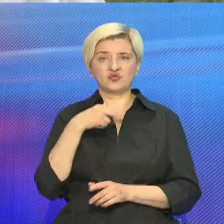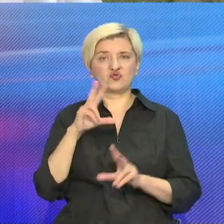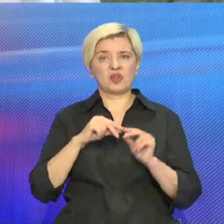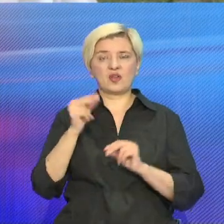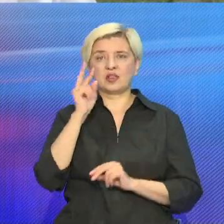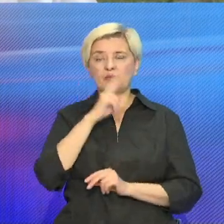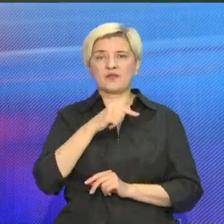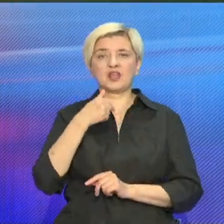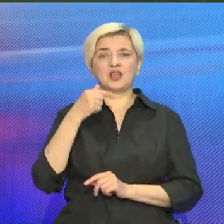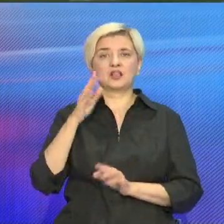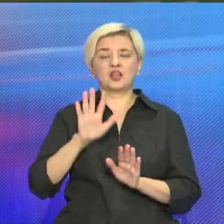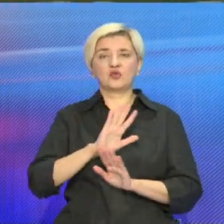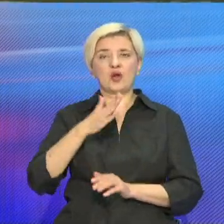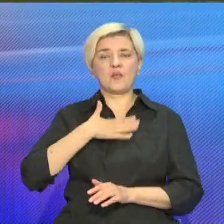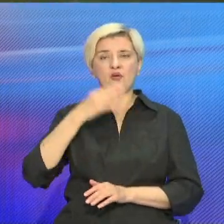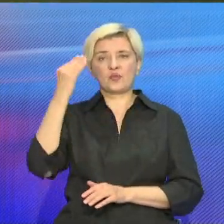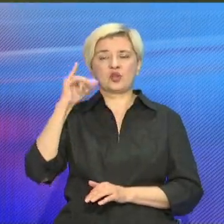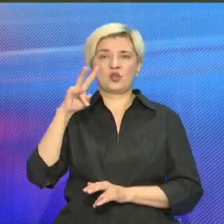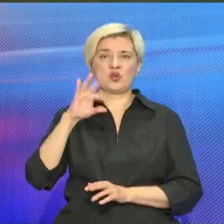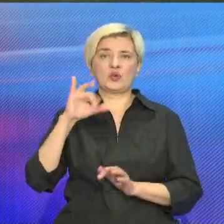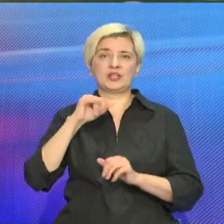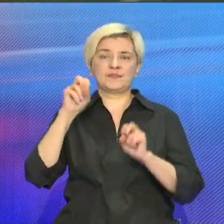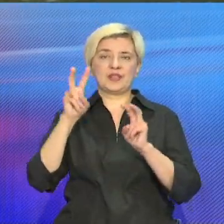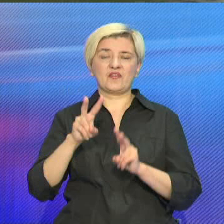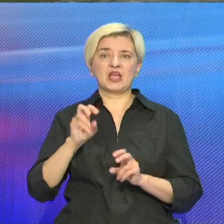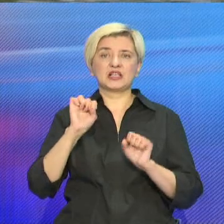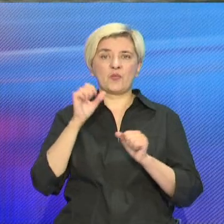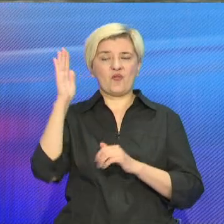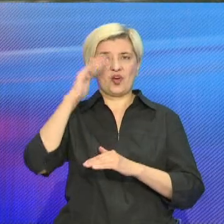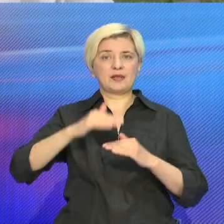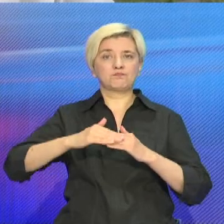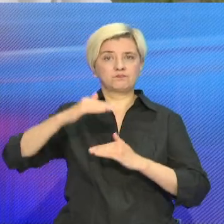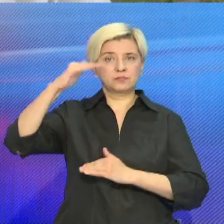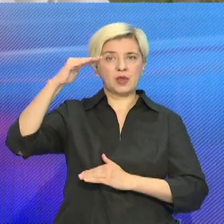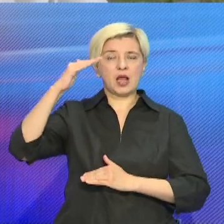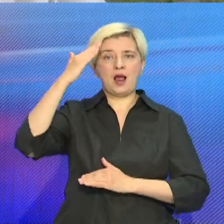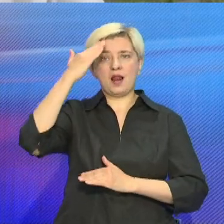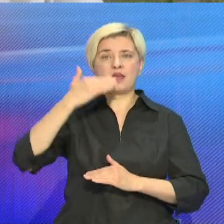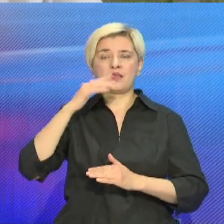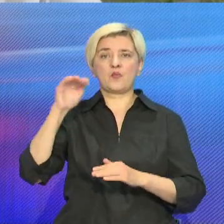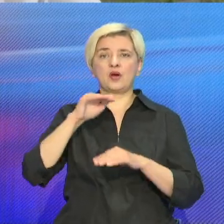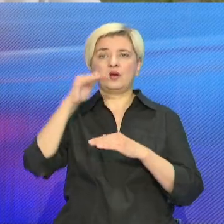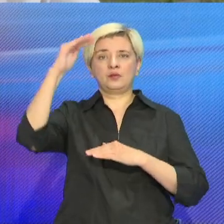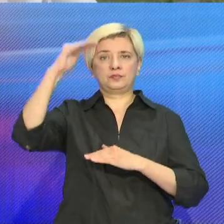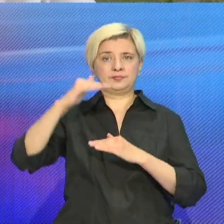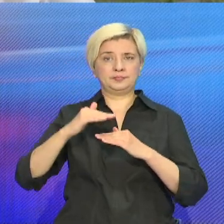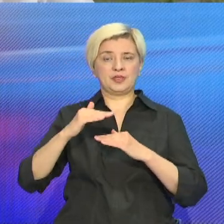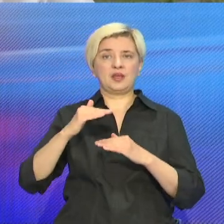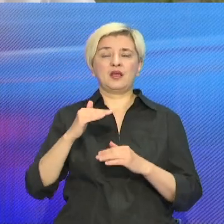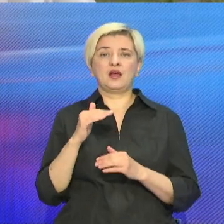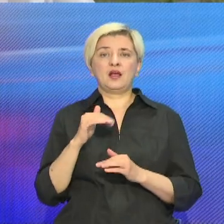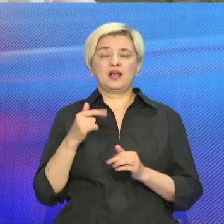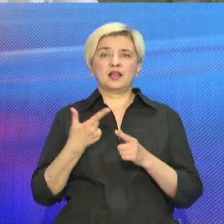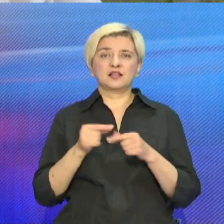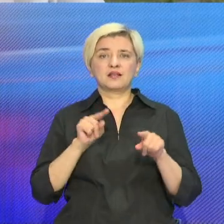мое мнение, но и специалистов. Зимой вода большая, а летом уровень низкий. Поэтому где-то на перекатах Неман – это живой организм, который